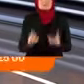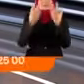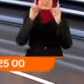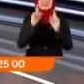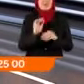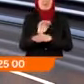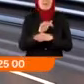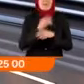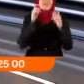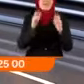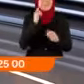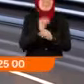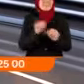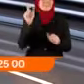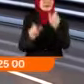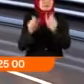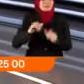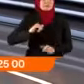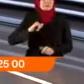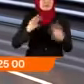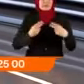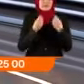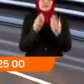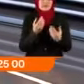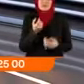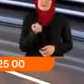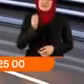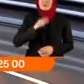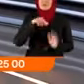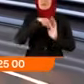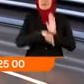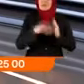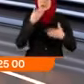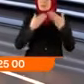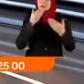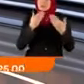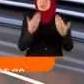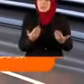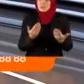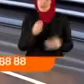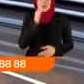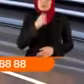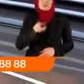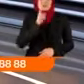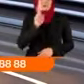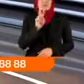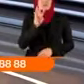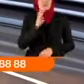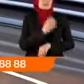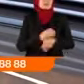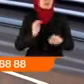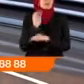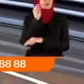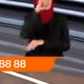mağdurların yanındayız' mesajı verdi ama sonra konuşmasını detaylarını ekrana taşıyacağız şerbeti ama ülkemizde son 24 saatte yaşanan